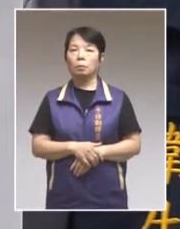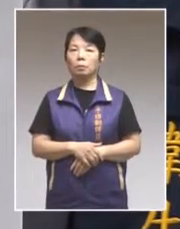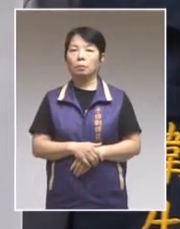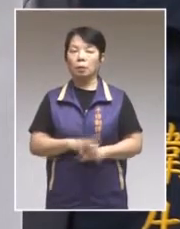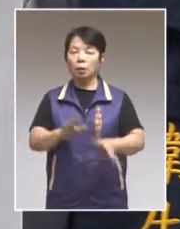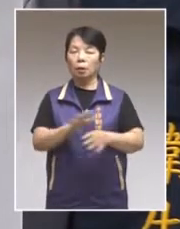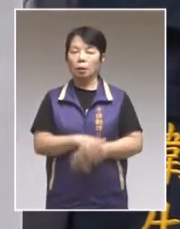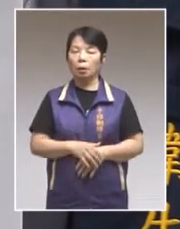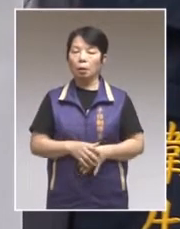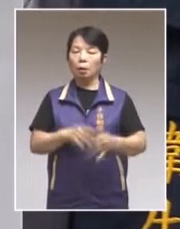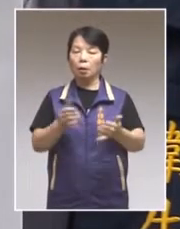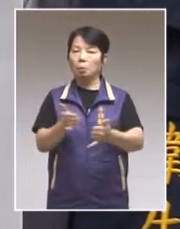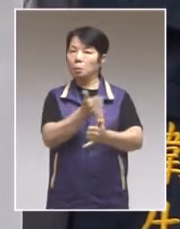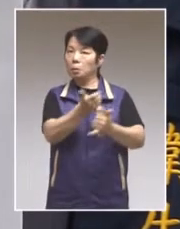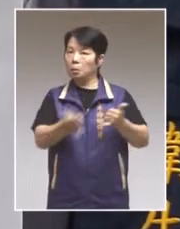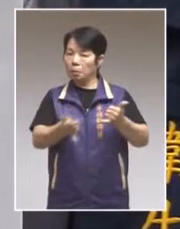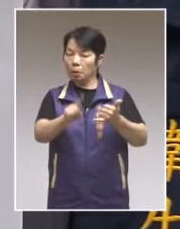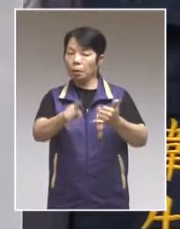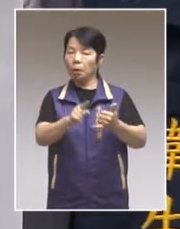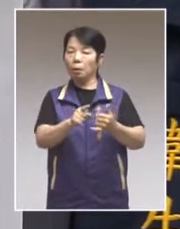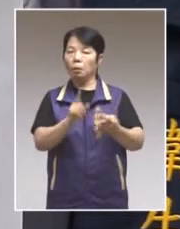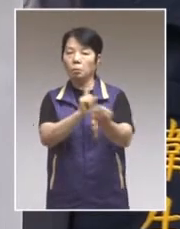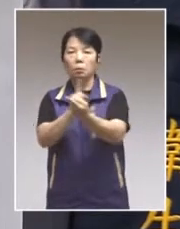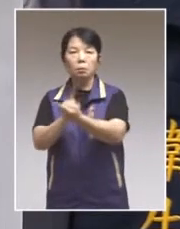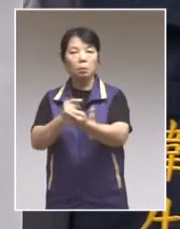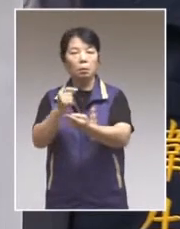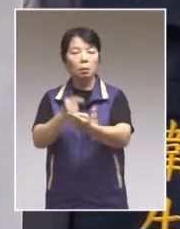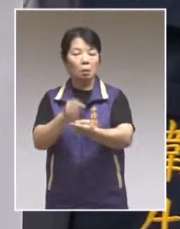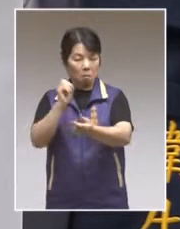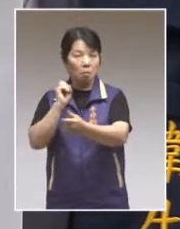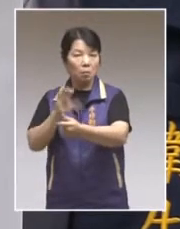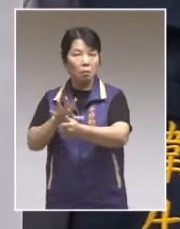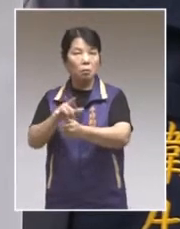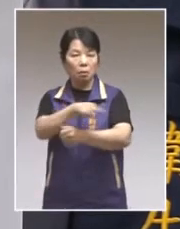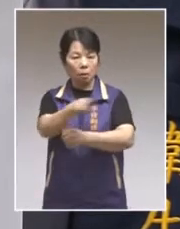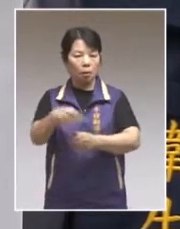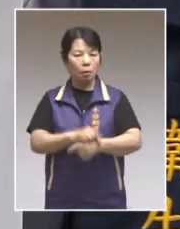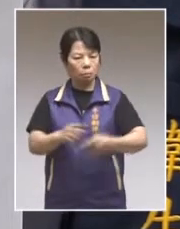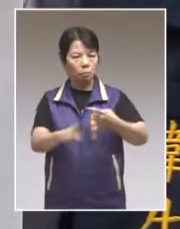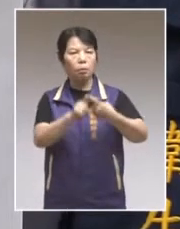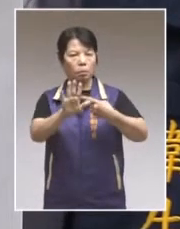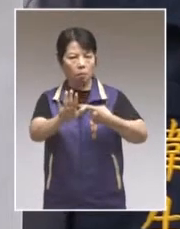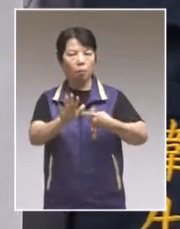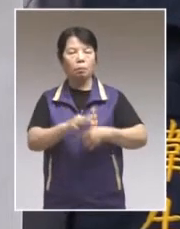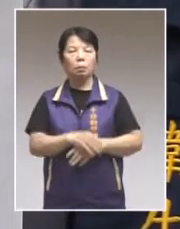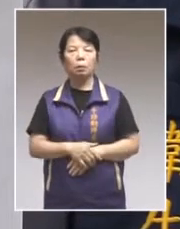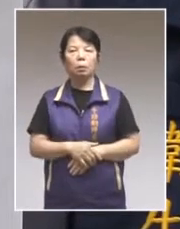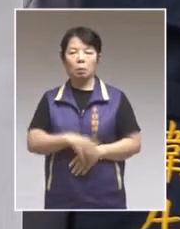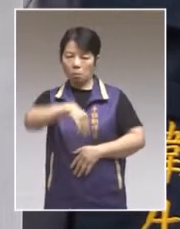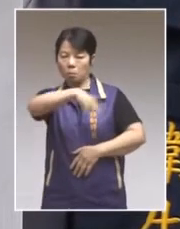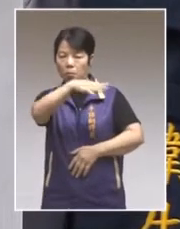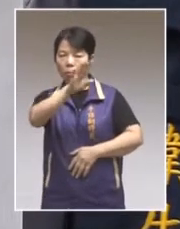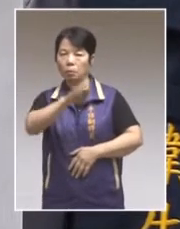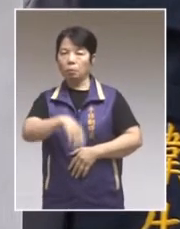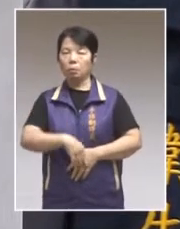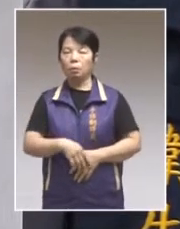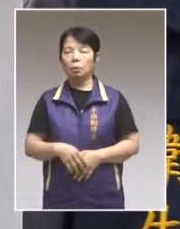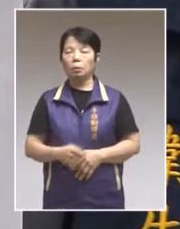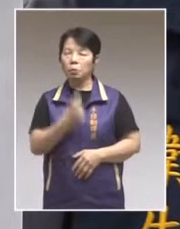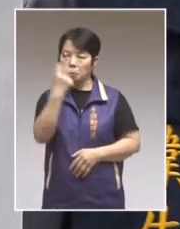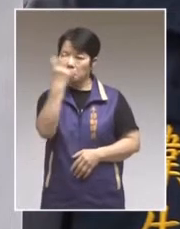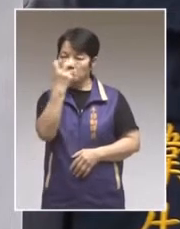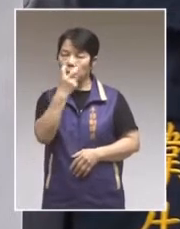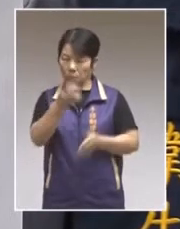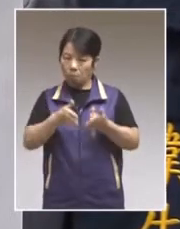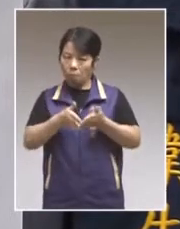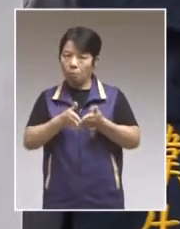南来北往接触的人告诉他说这个他已经确诊了，所以他赶快去找到快筛试剂